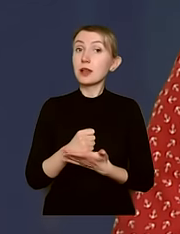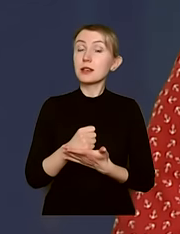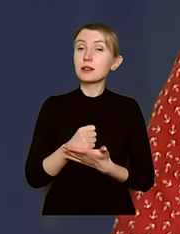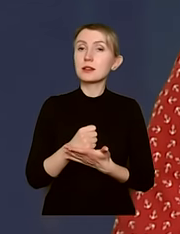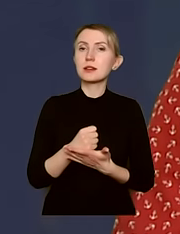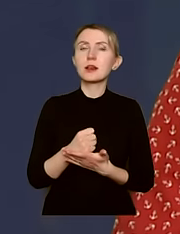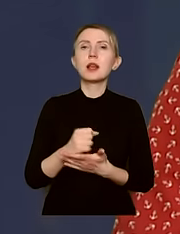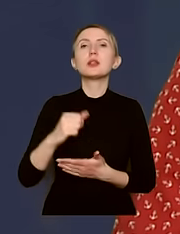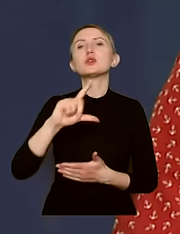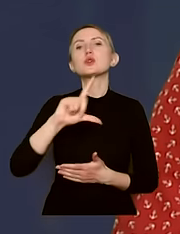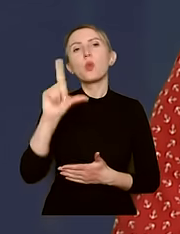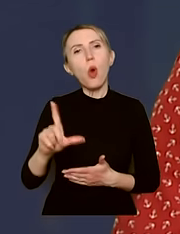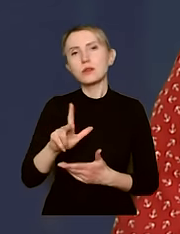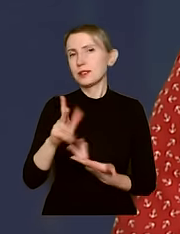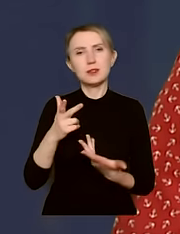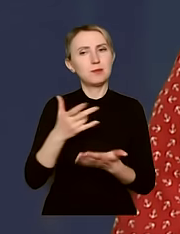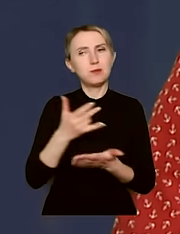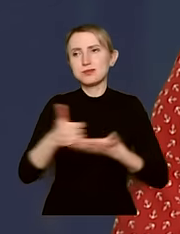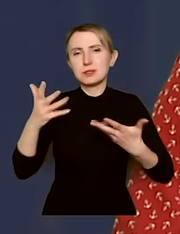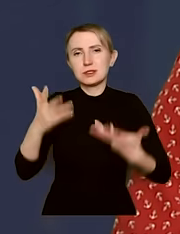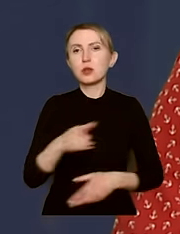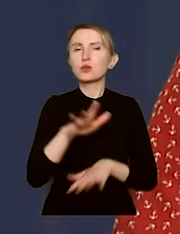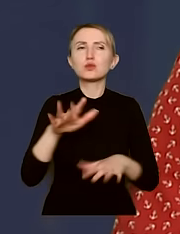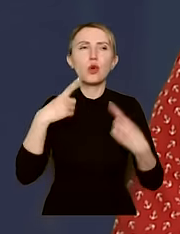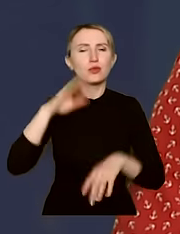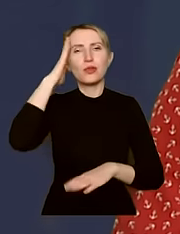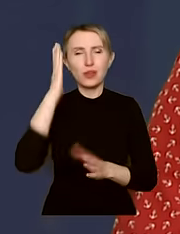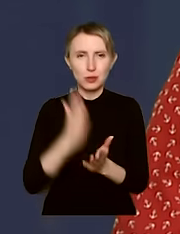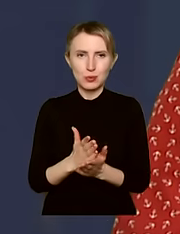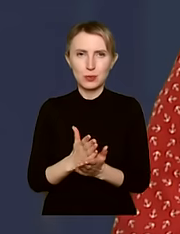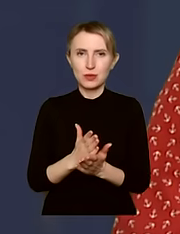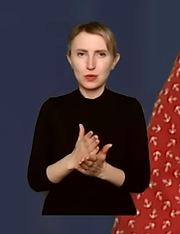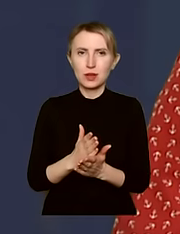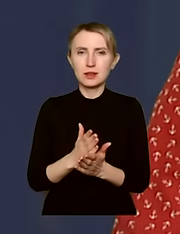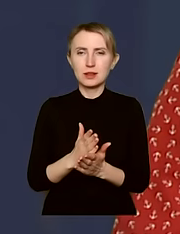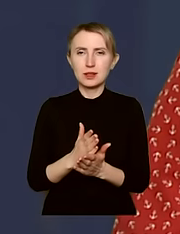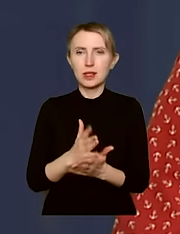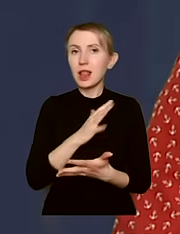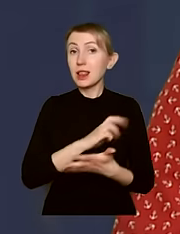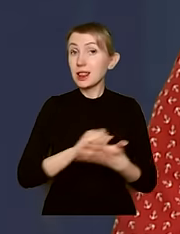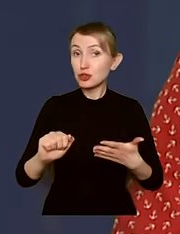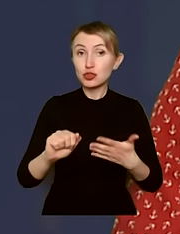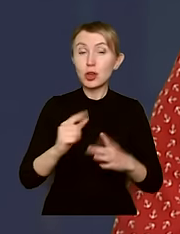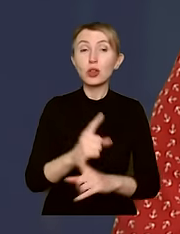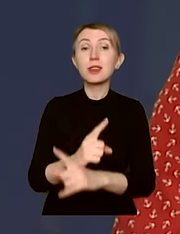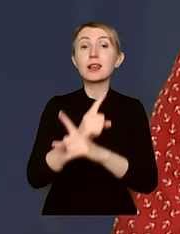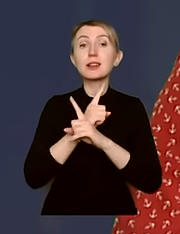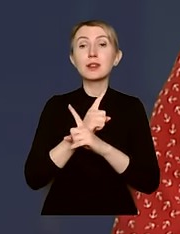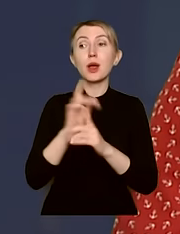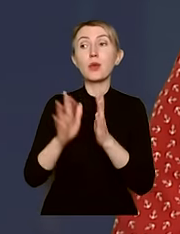złotówkę. No, dla wielu jest oczywistym, że rozmontowanie niezależnego Donalda